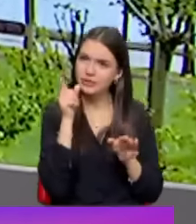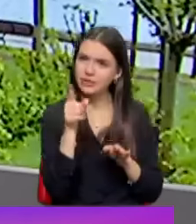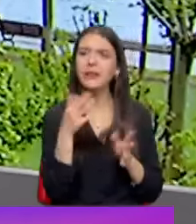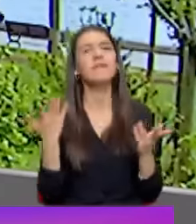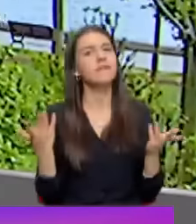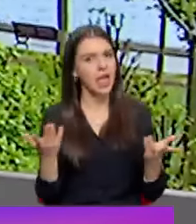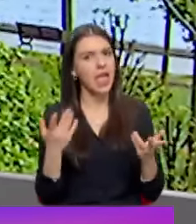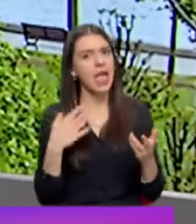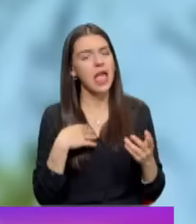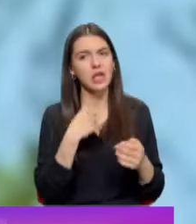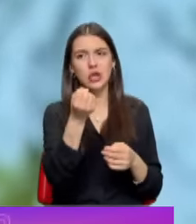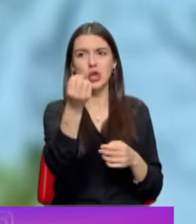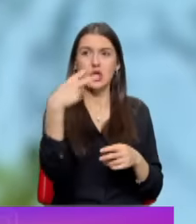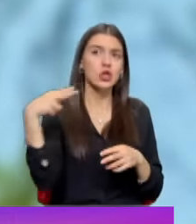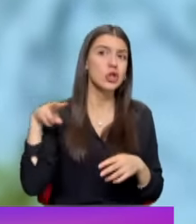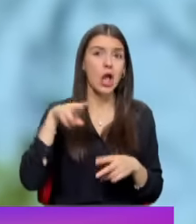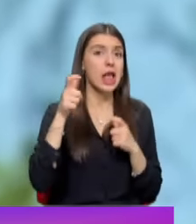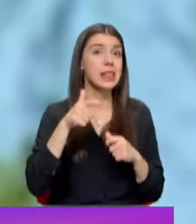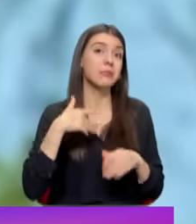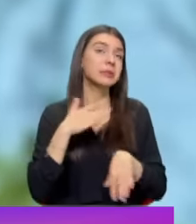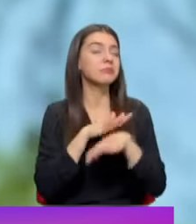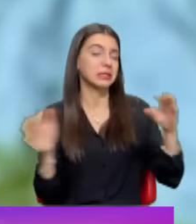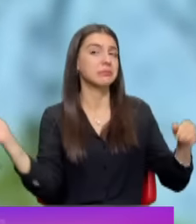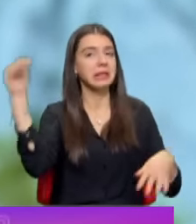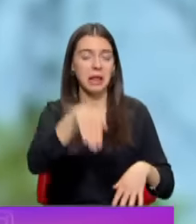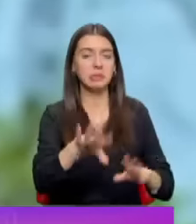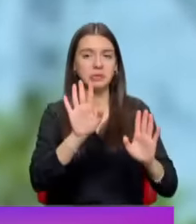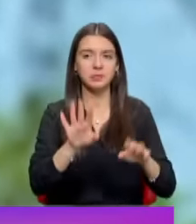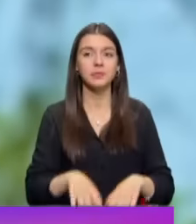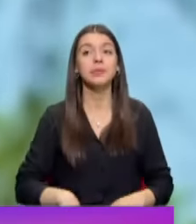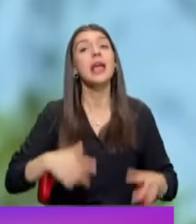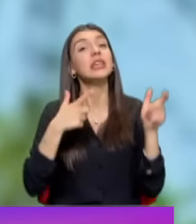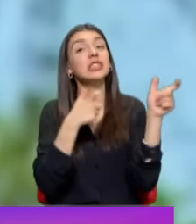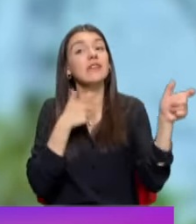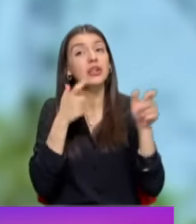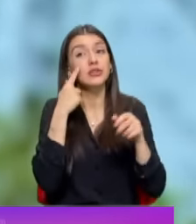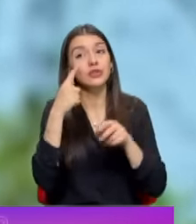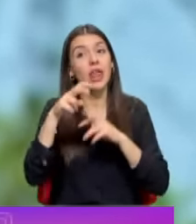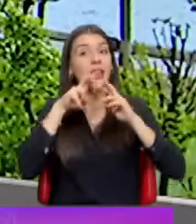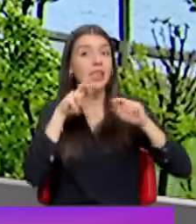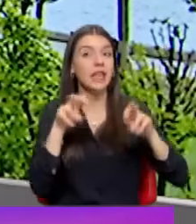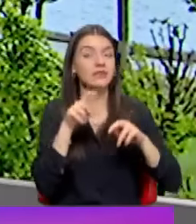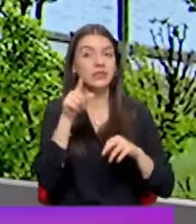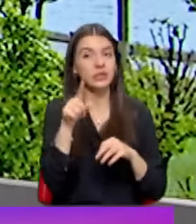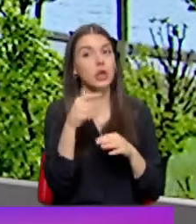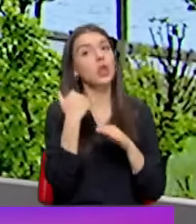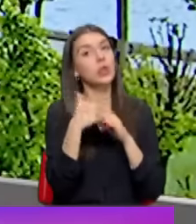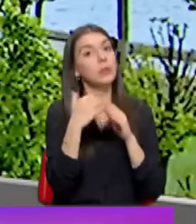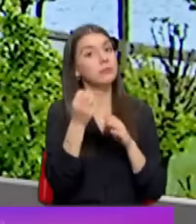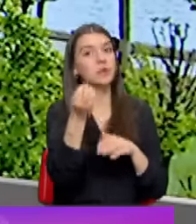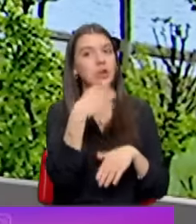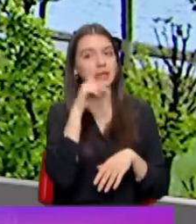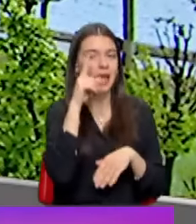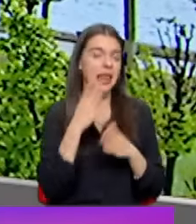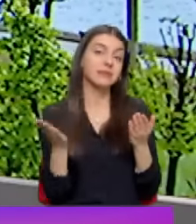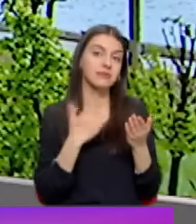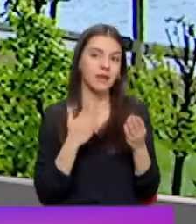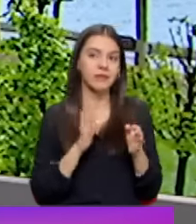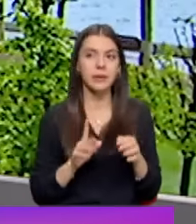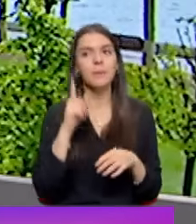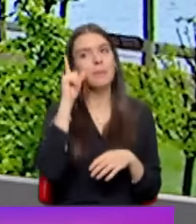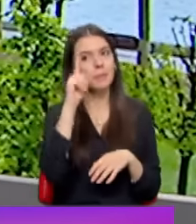ve yolu bizim masamıza düşmüş bir kitap efendim. Savaşçının keşfi notuyla aktarılmış ilk sayfası.